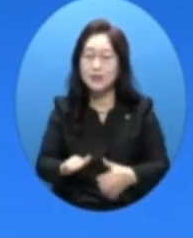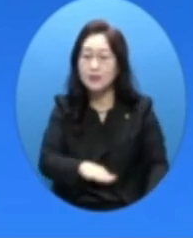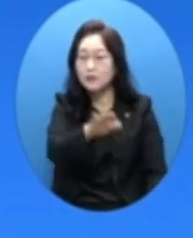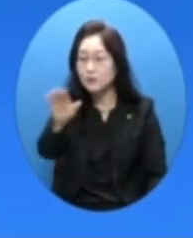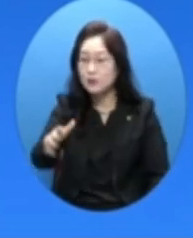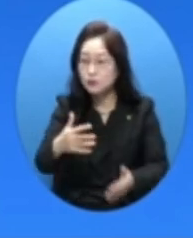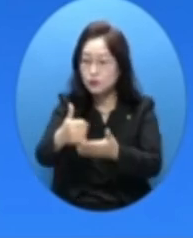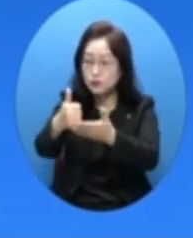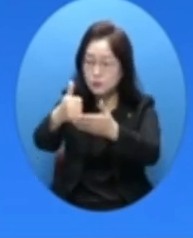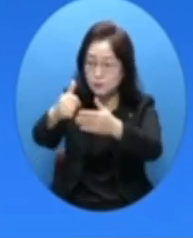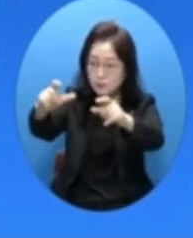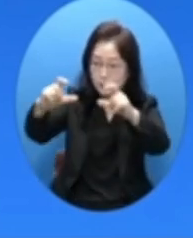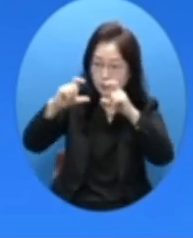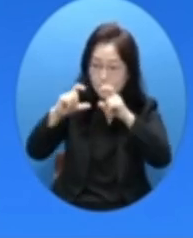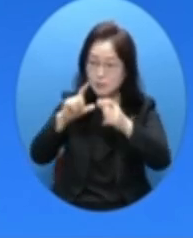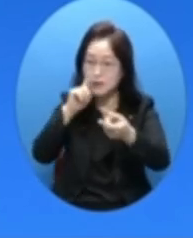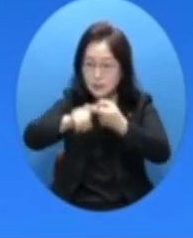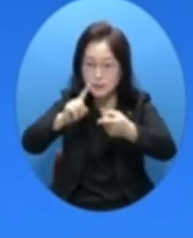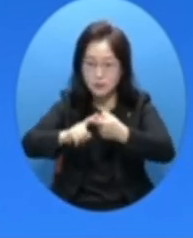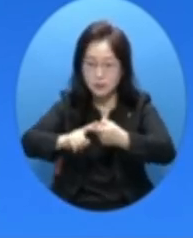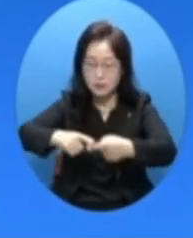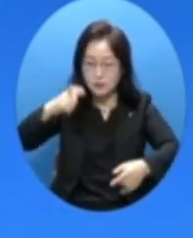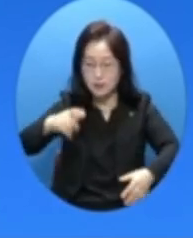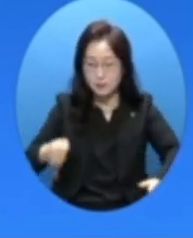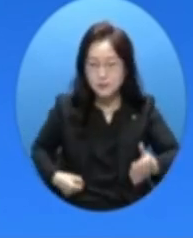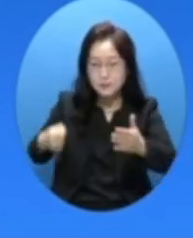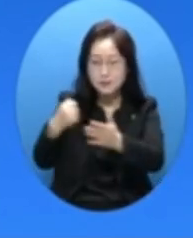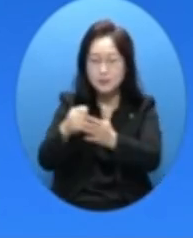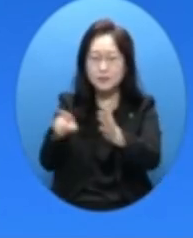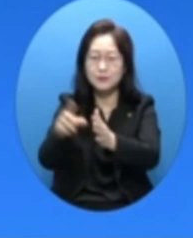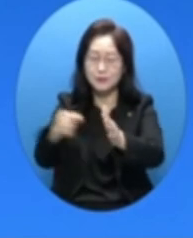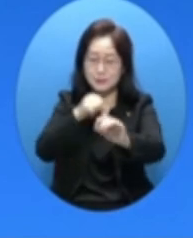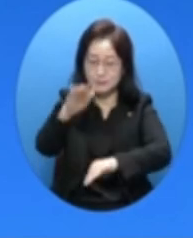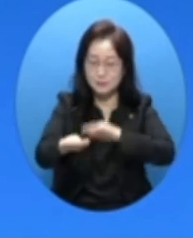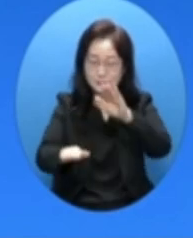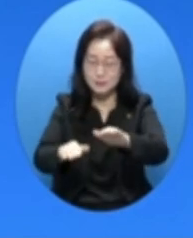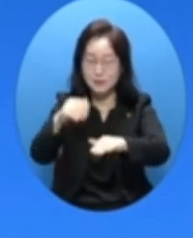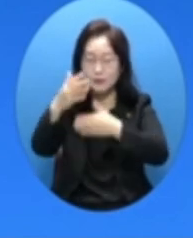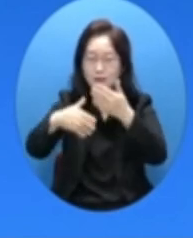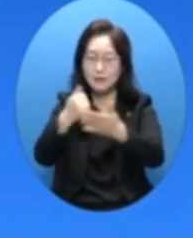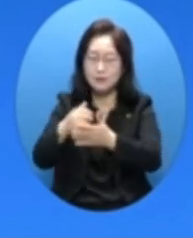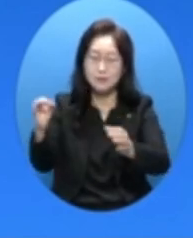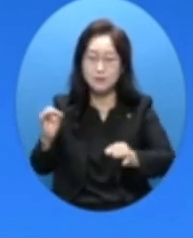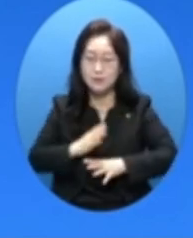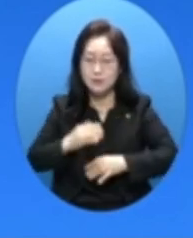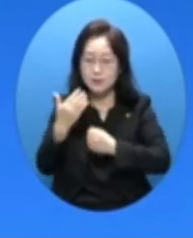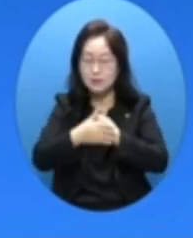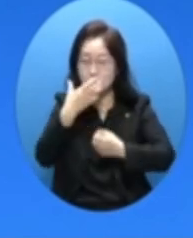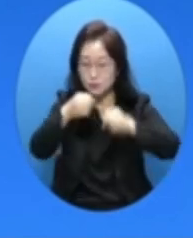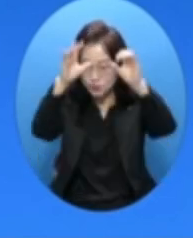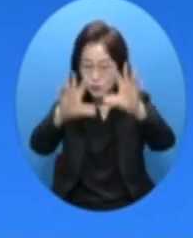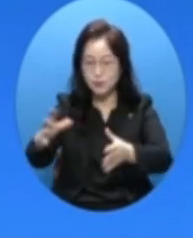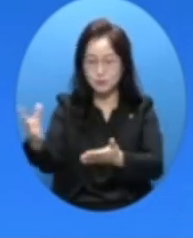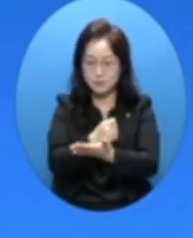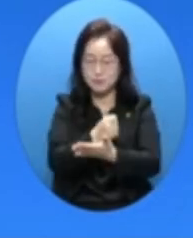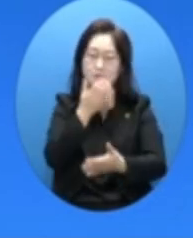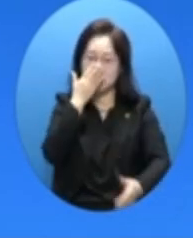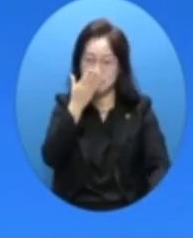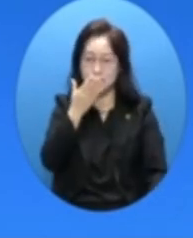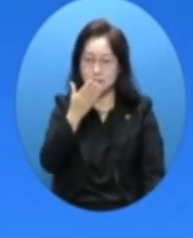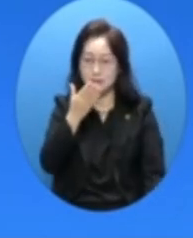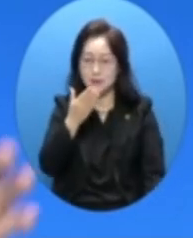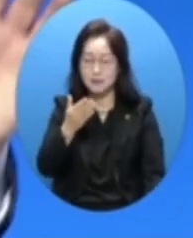귀신이 말씀을 붙잡고 강하고 담대 믿음으로 전져 나갈 때 놀란 하나님의 은혜와 축복이 임하게 될 것입니다